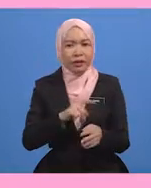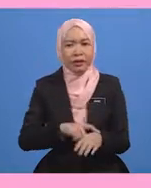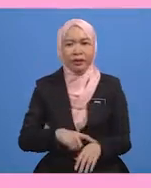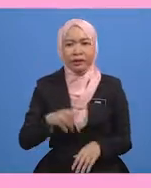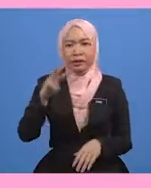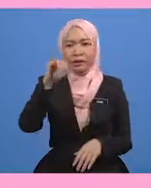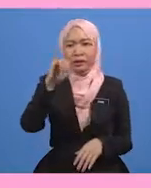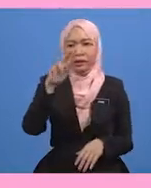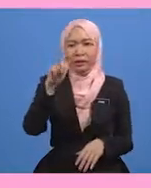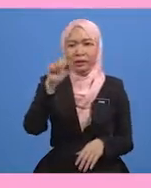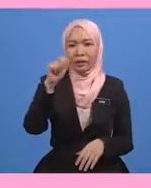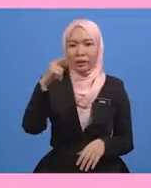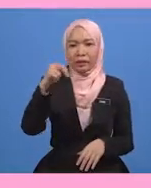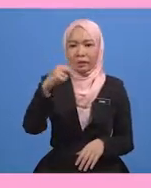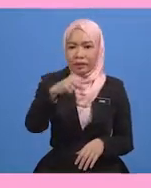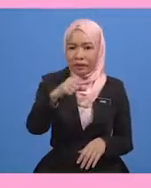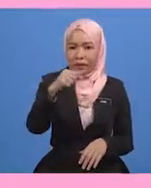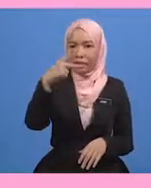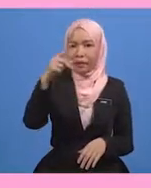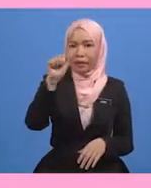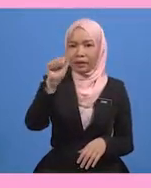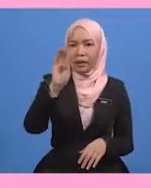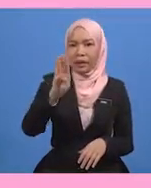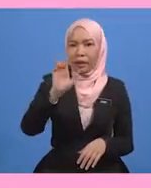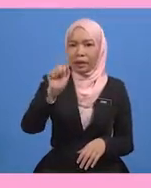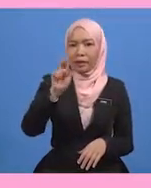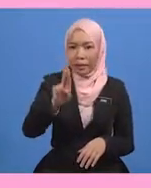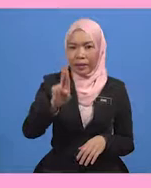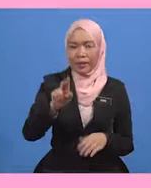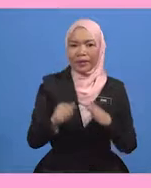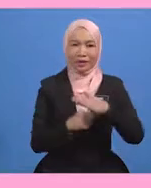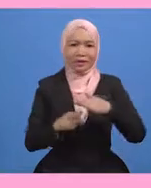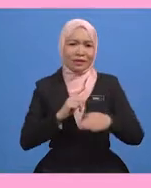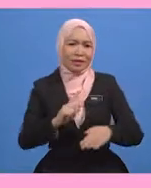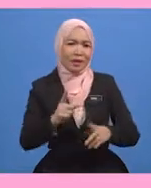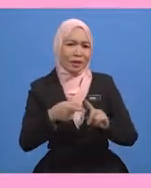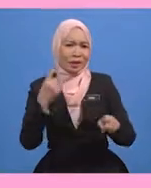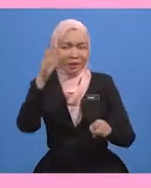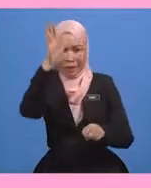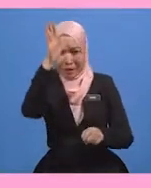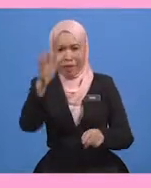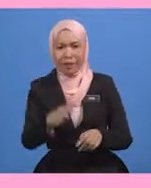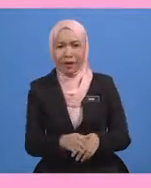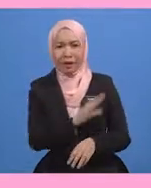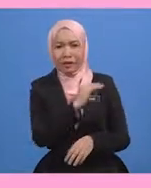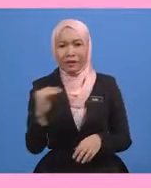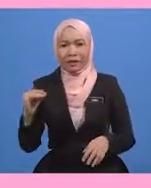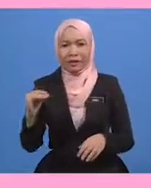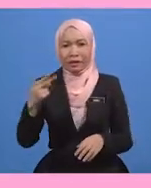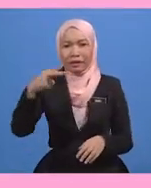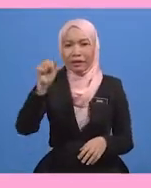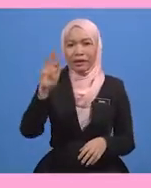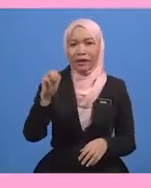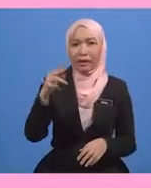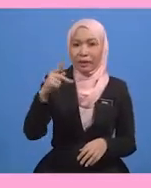mempelajari Al-Quran dan asas-asas agama terus daripada ayahnya. Seterusnya, Hamka